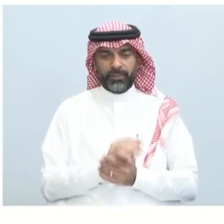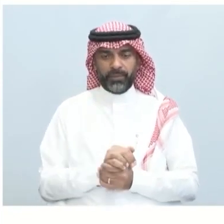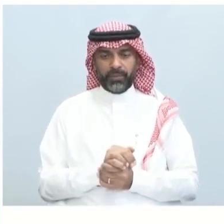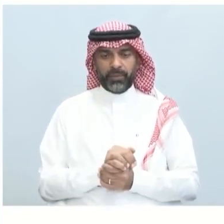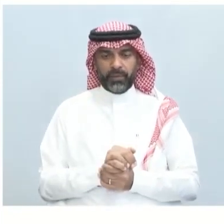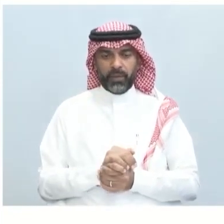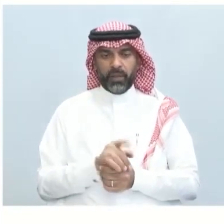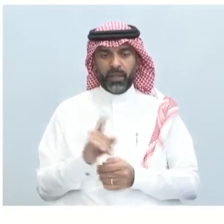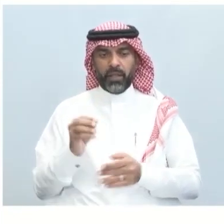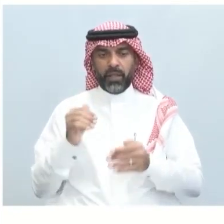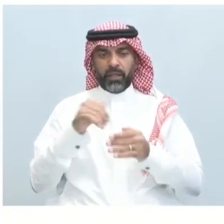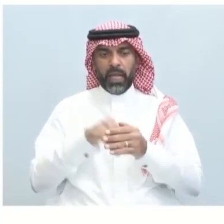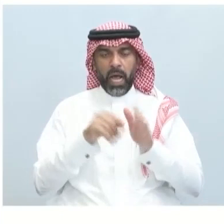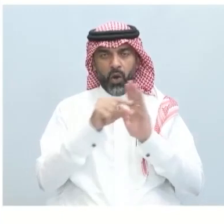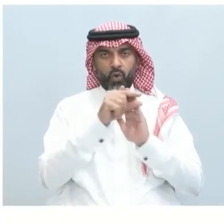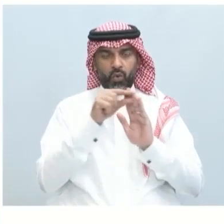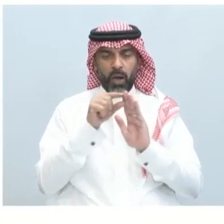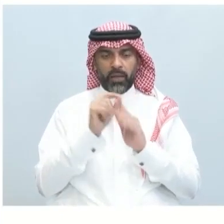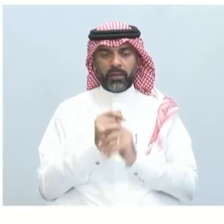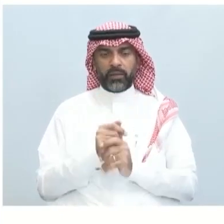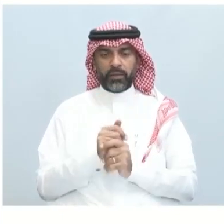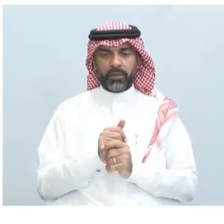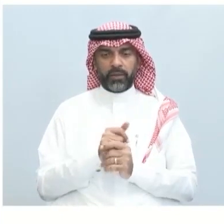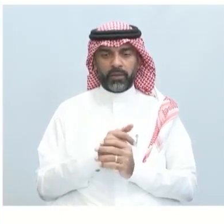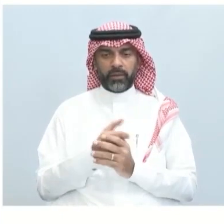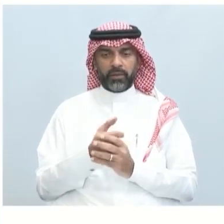هنا نقوم بإدخال العنوان.